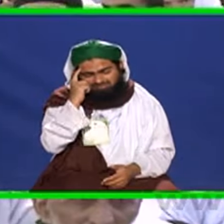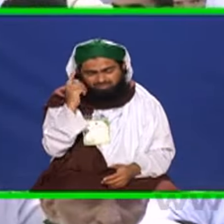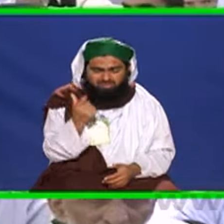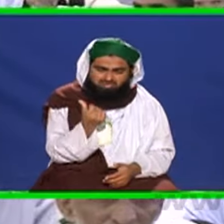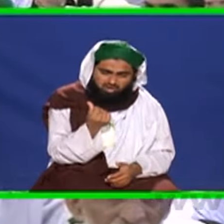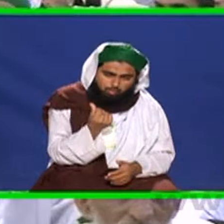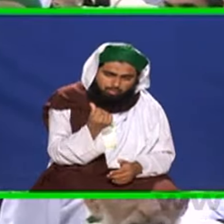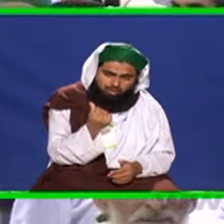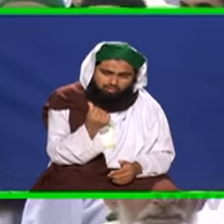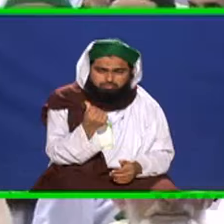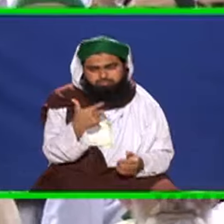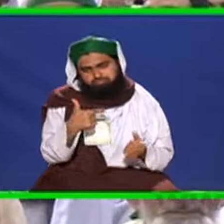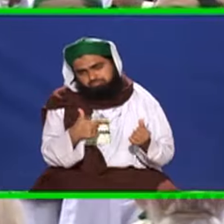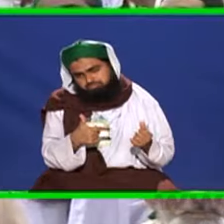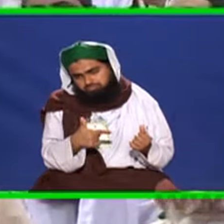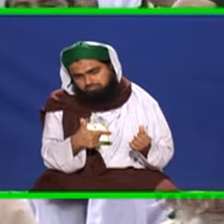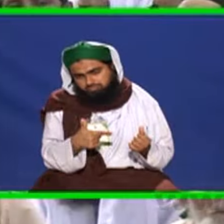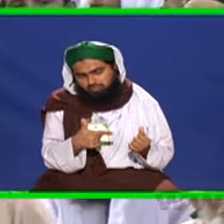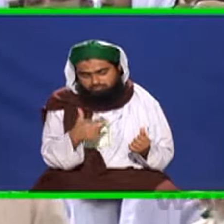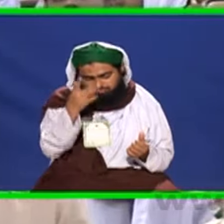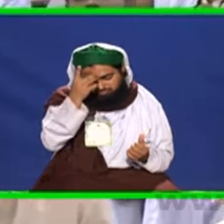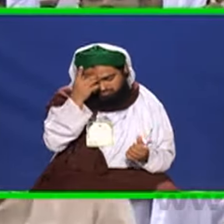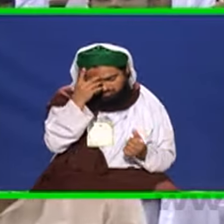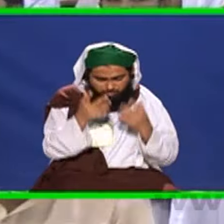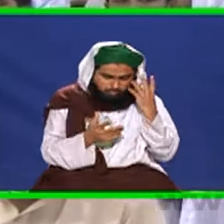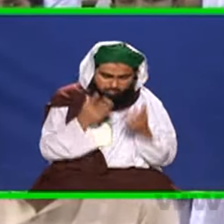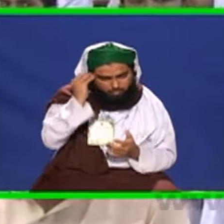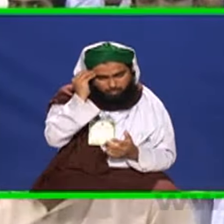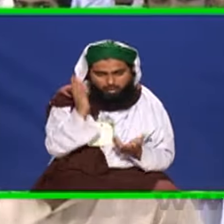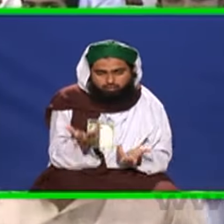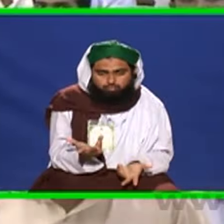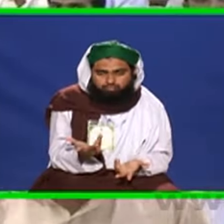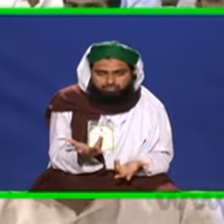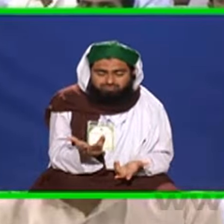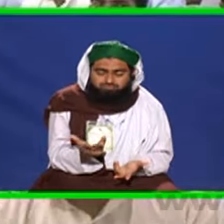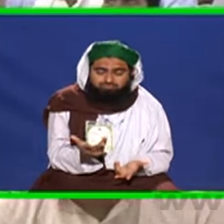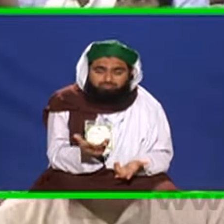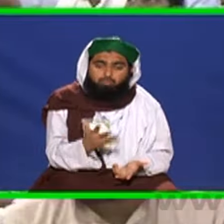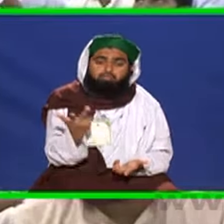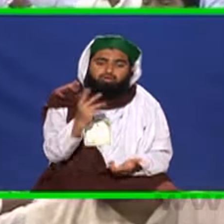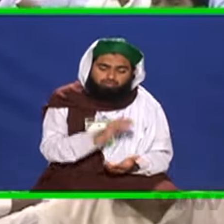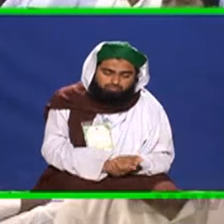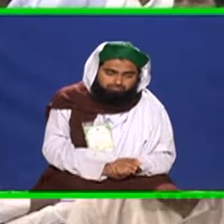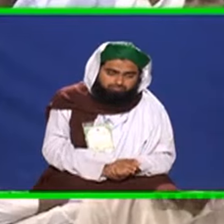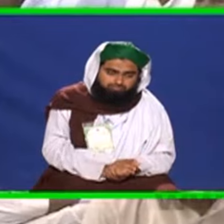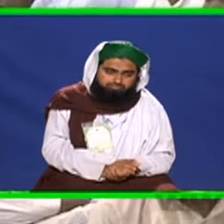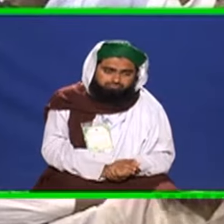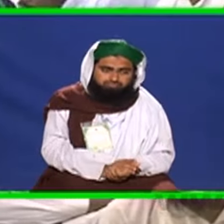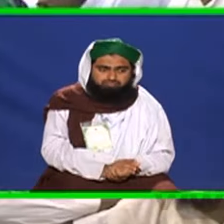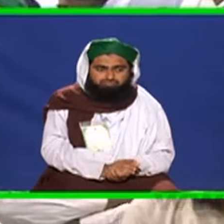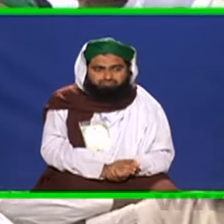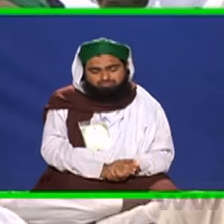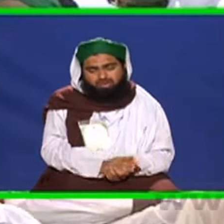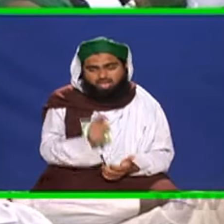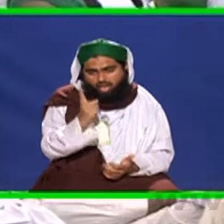یا سات بار پڑھے، اب کیا کرنا چاہیے؟ چھ بار پڑھے یا سات بار، یا تو پورے ہو گئے یا ایک کم ہے، تو